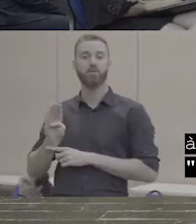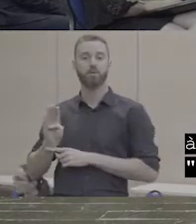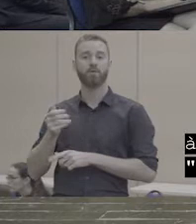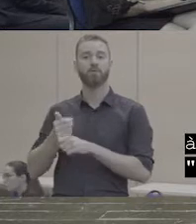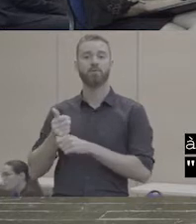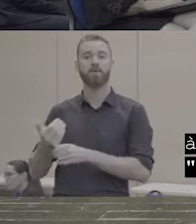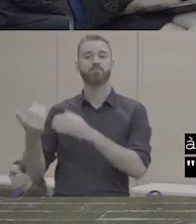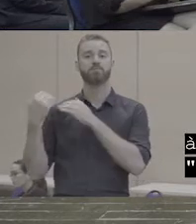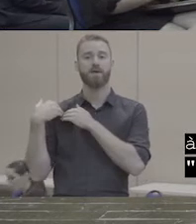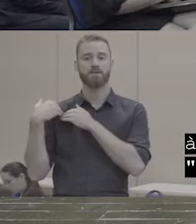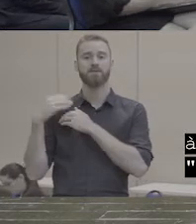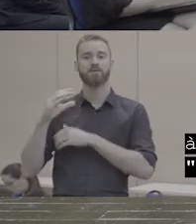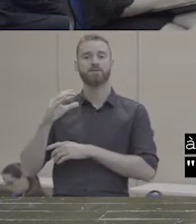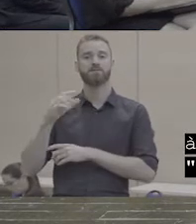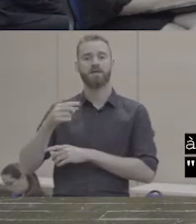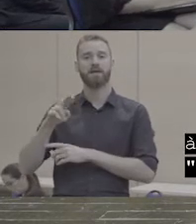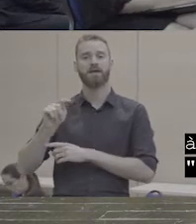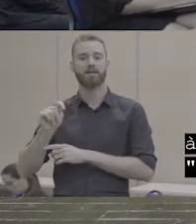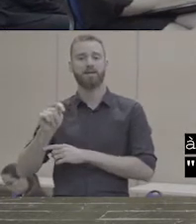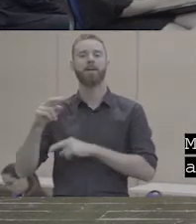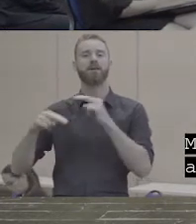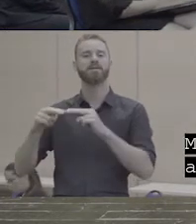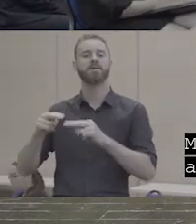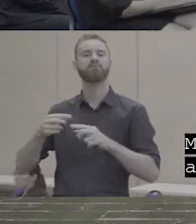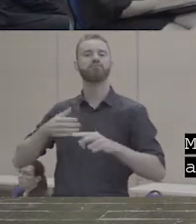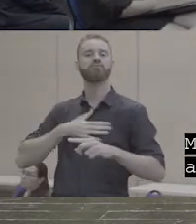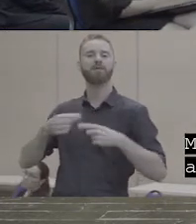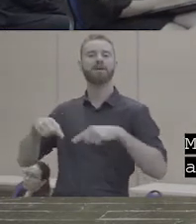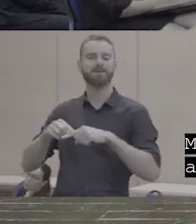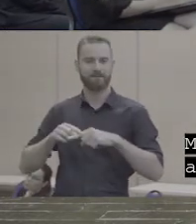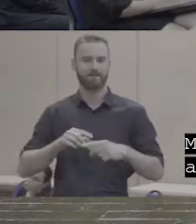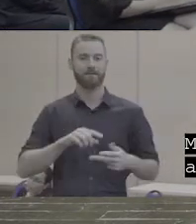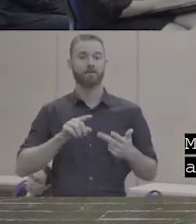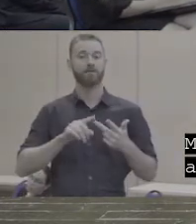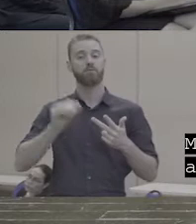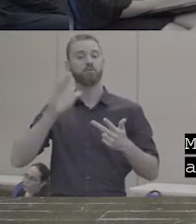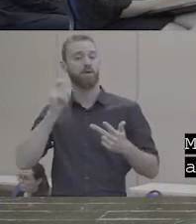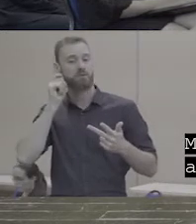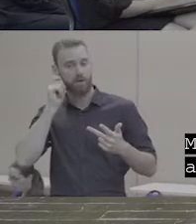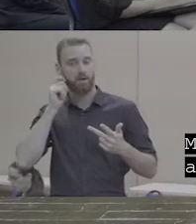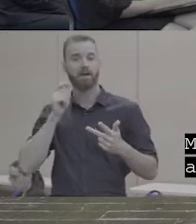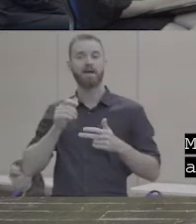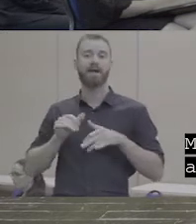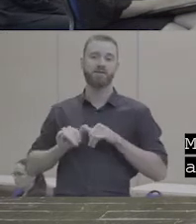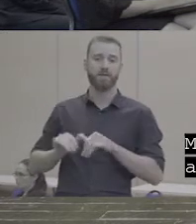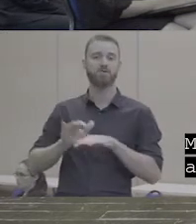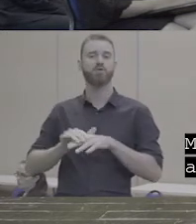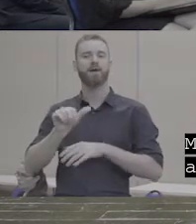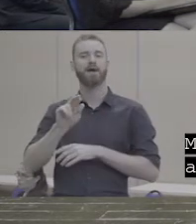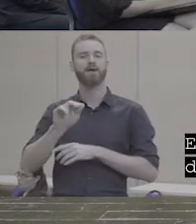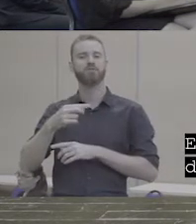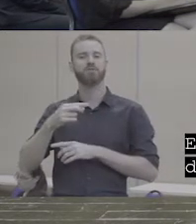charge de projet GRT Bâtir son quartier. Monsieur Pierre Richard, qui est architecte chez